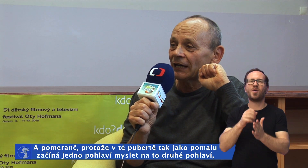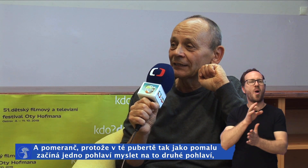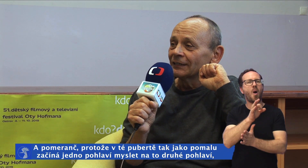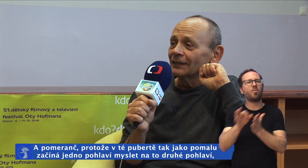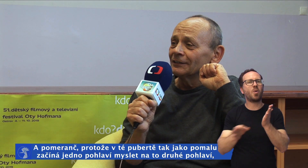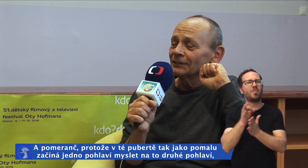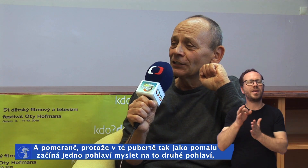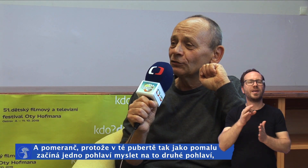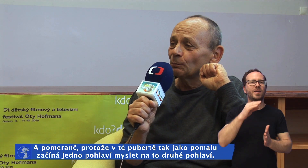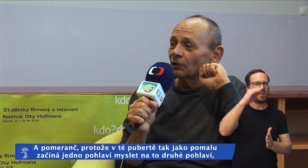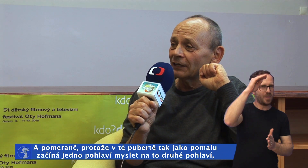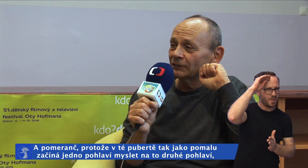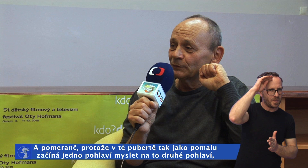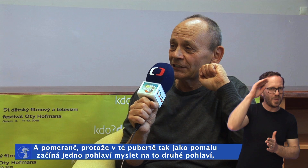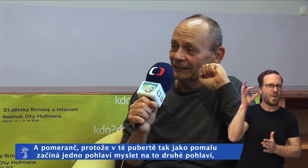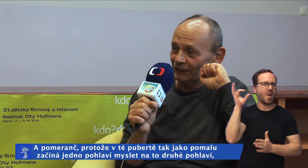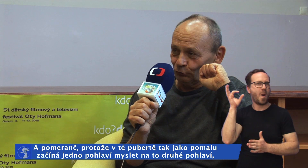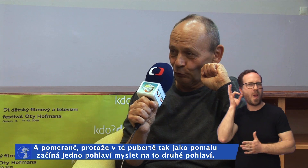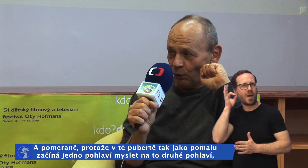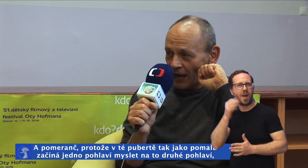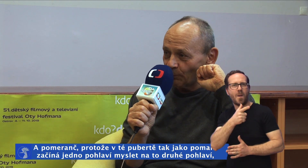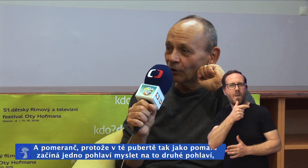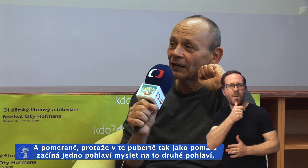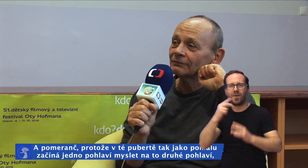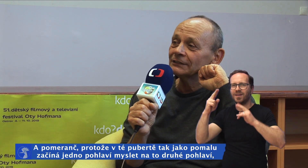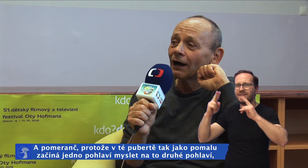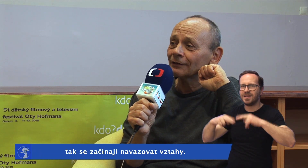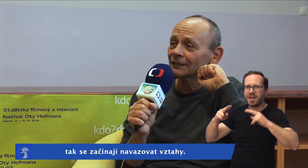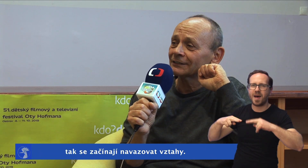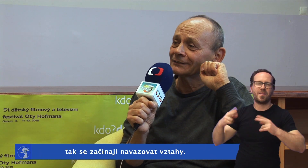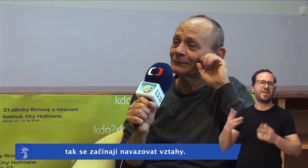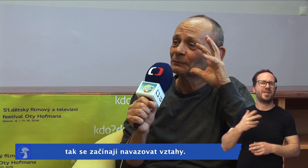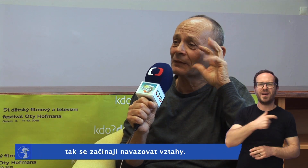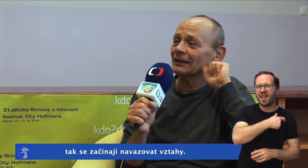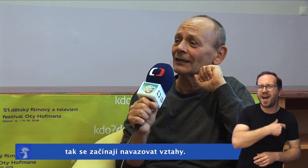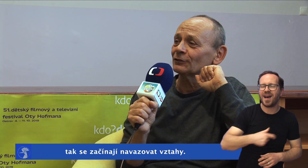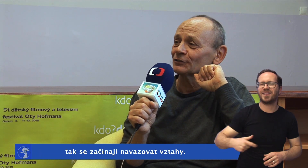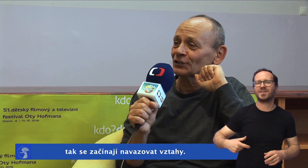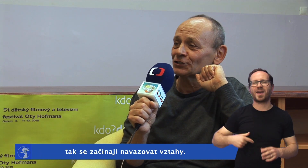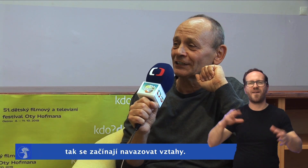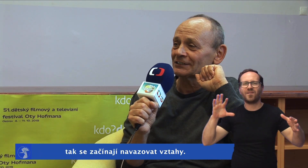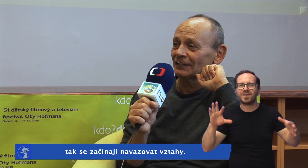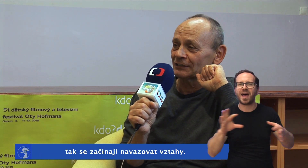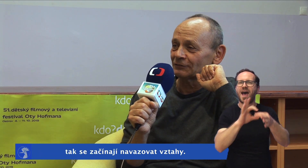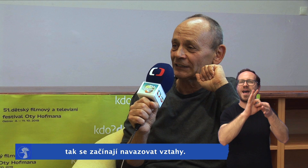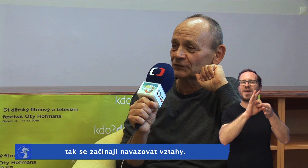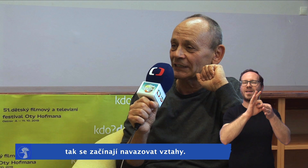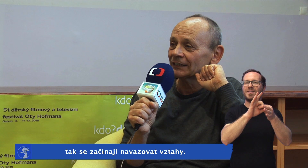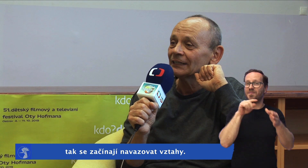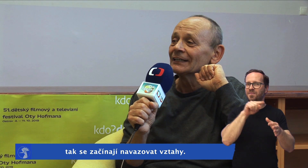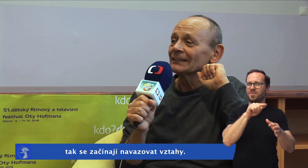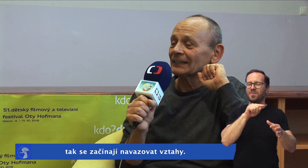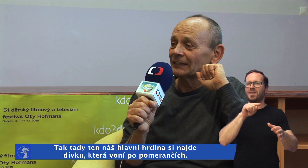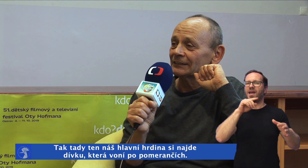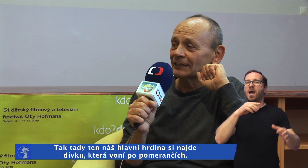začíná jedno pohlaví myslet na to druhé pohlaví a tak jako začínají se navazovat